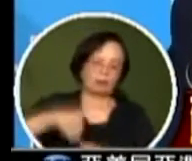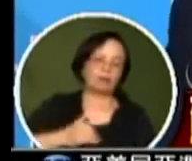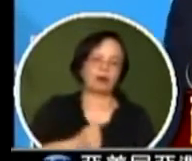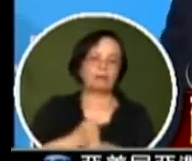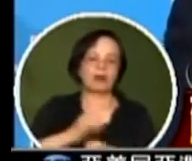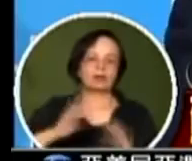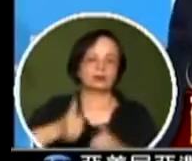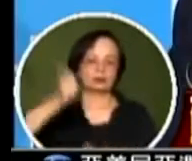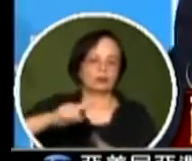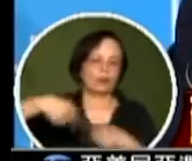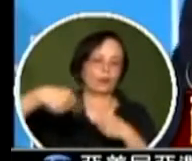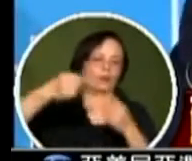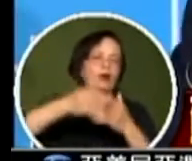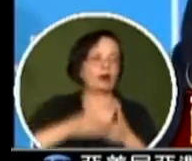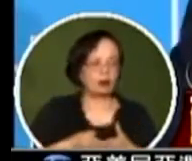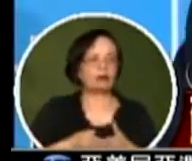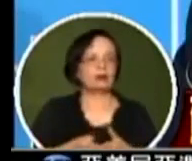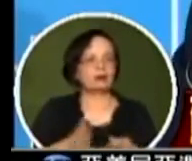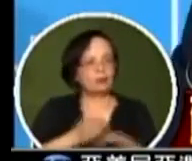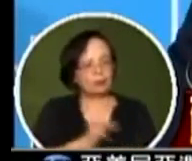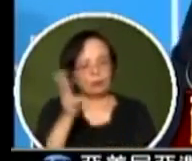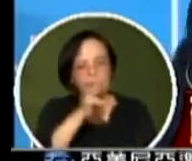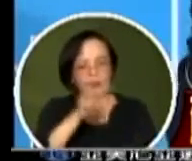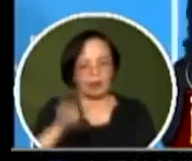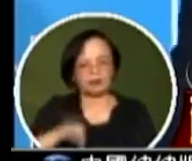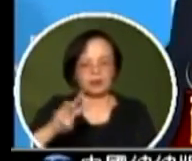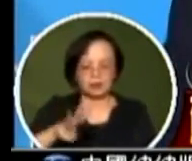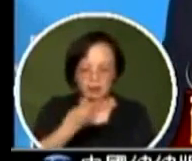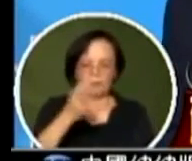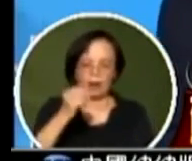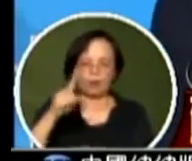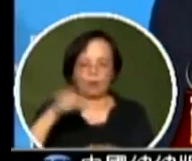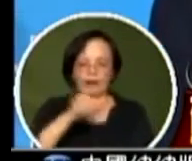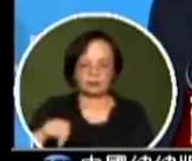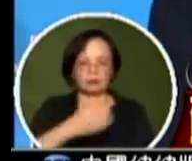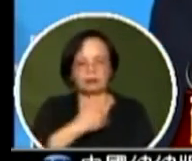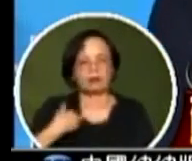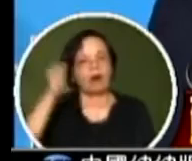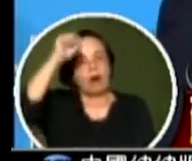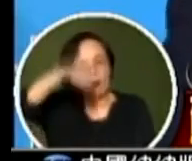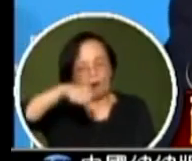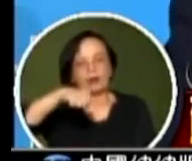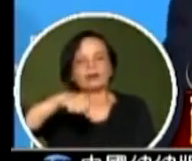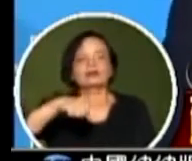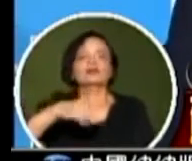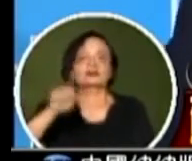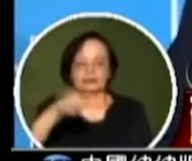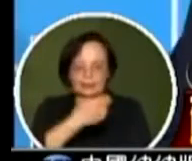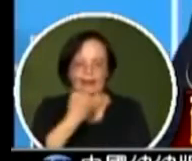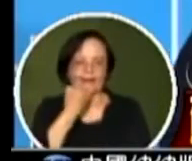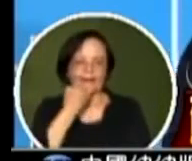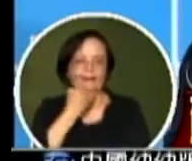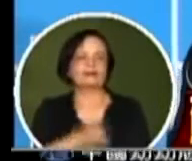是出卖台湾，必须经过2300万人同意，才会当有一个中国的原则。我想呢，这个基本原则，咱来主动站